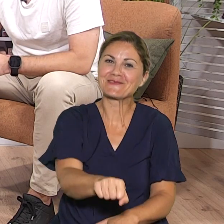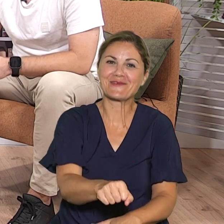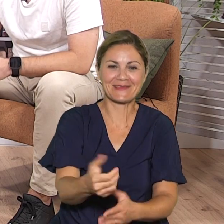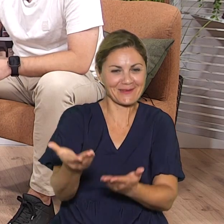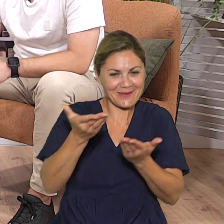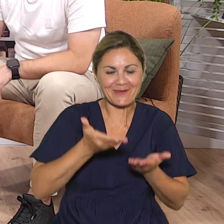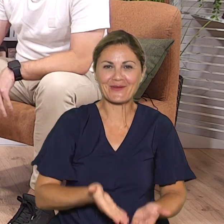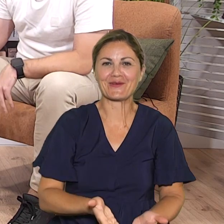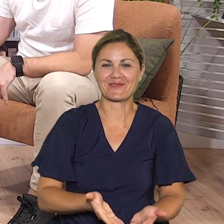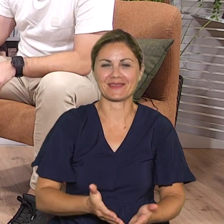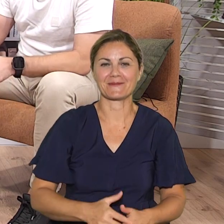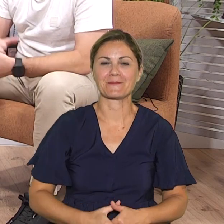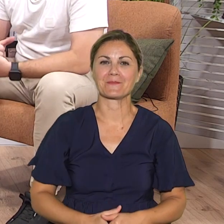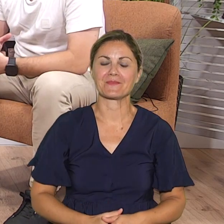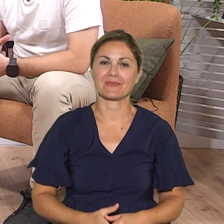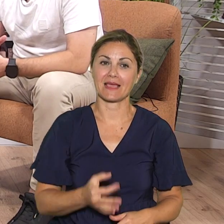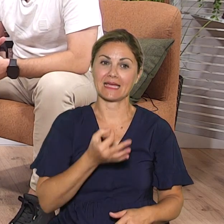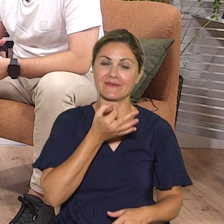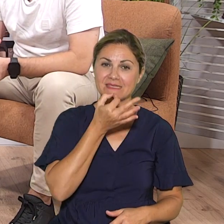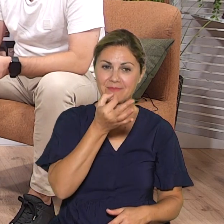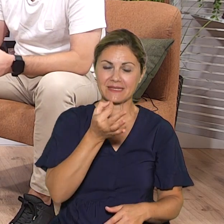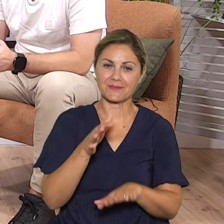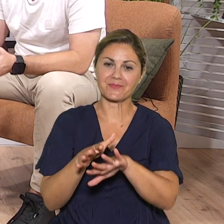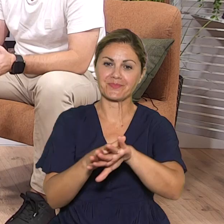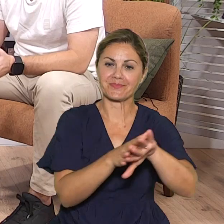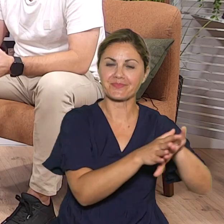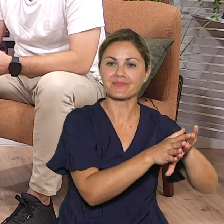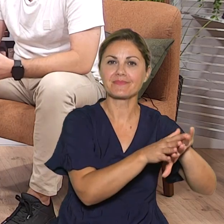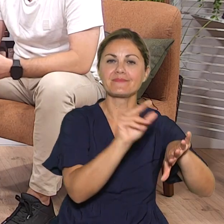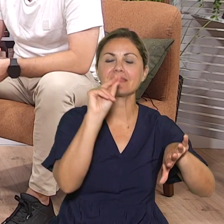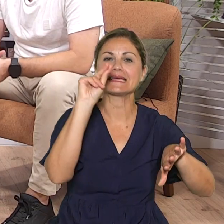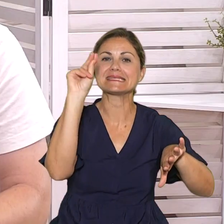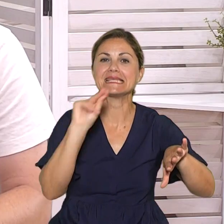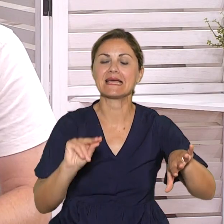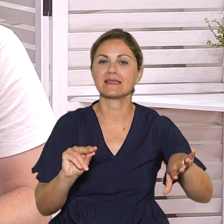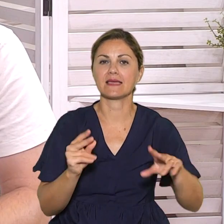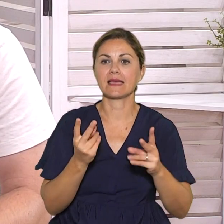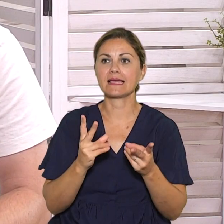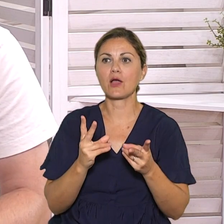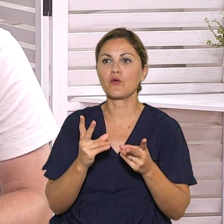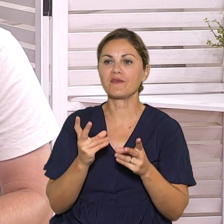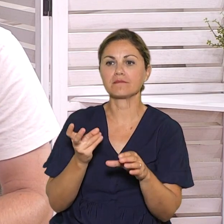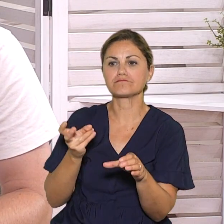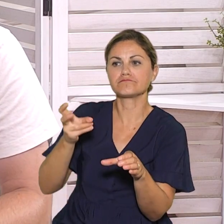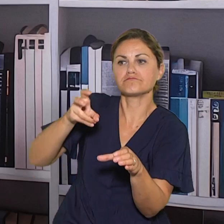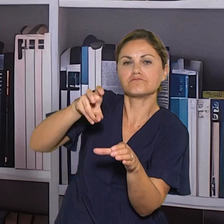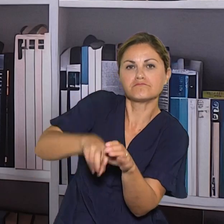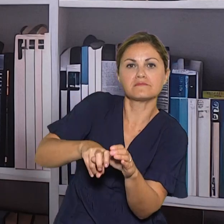Ma. Što se tiče slikanja, kako ste se priključili studiju 21?